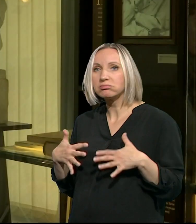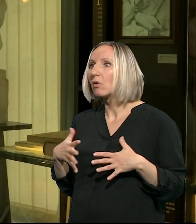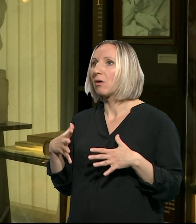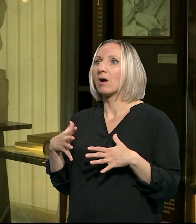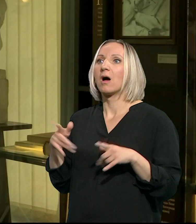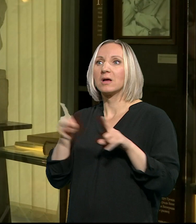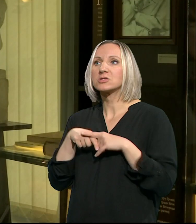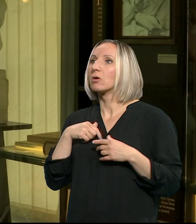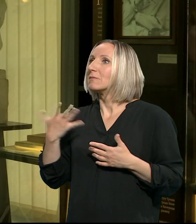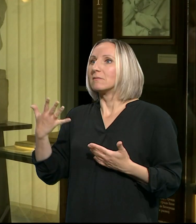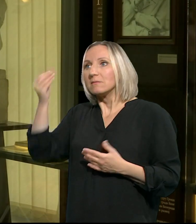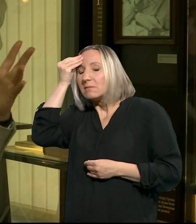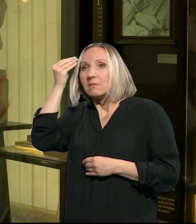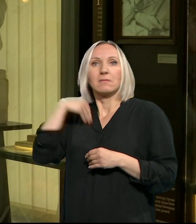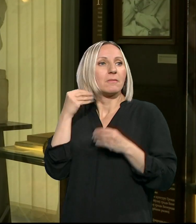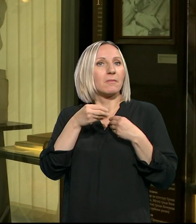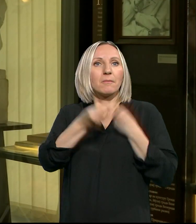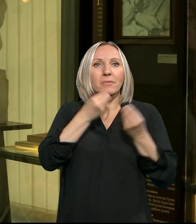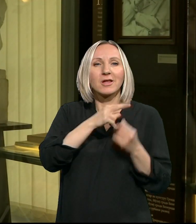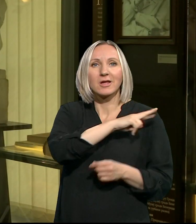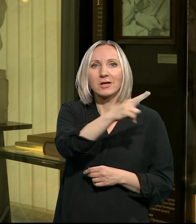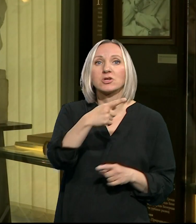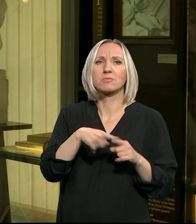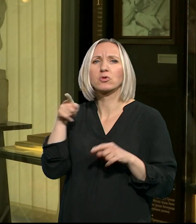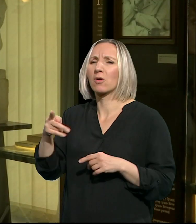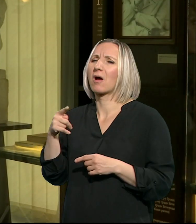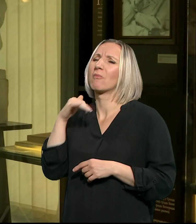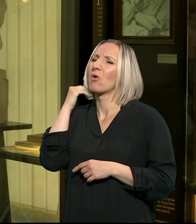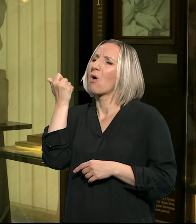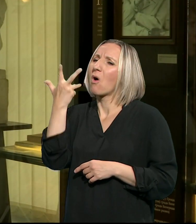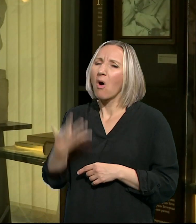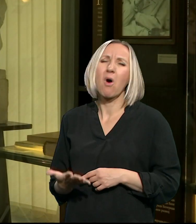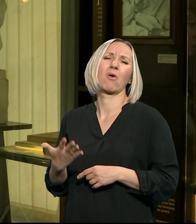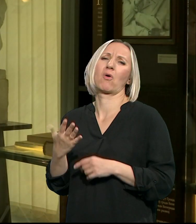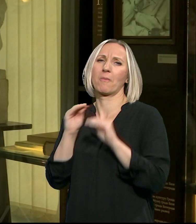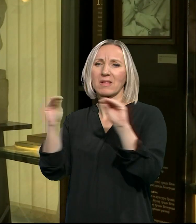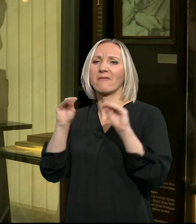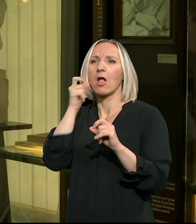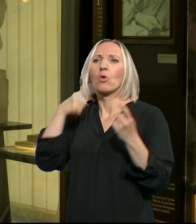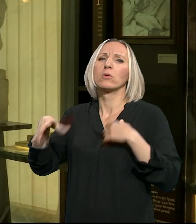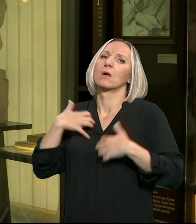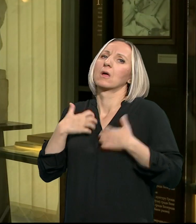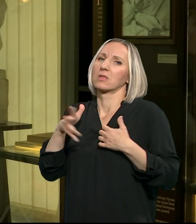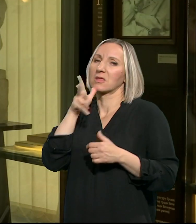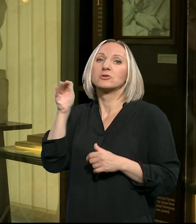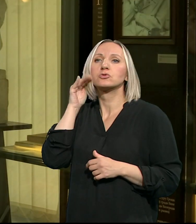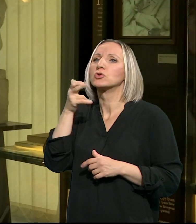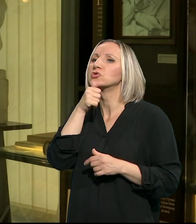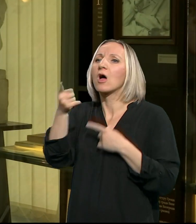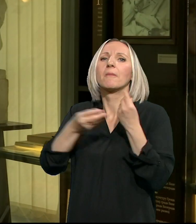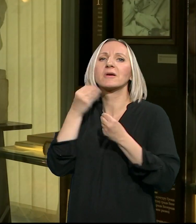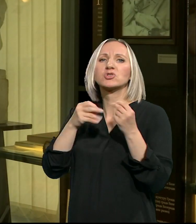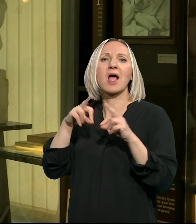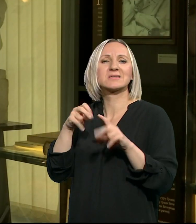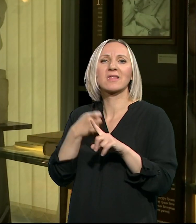i prepričavala. Zato je on imao te serije i serije predavanja i ljudi su hrlili da ga čuju, jer je ono što je on pričao ume